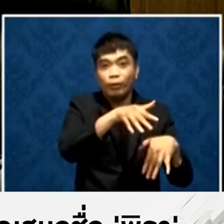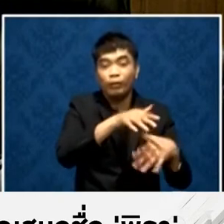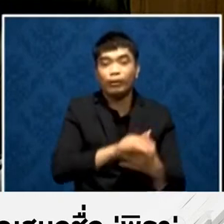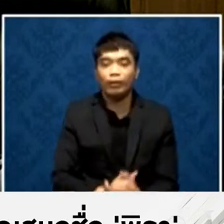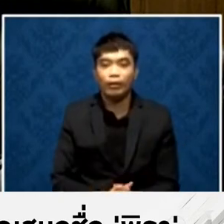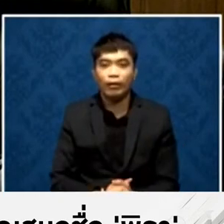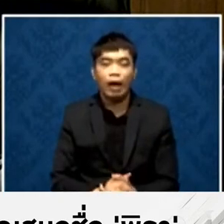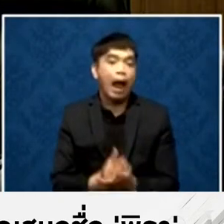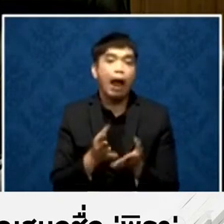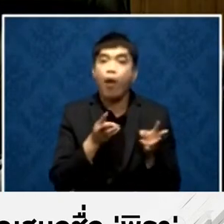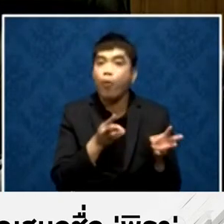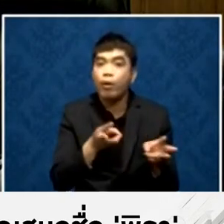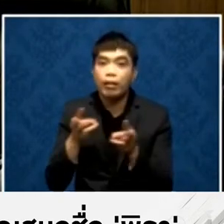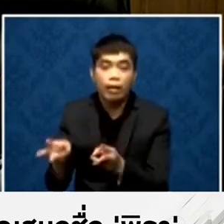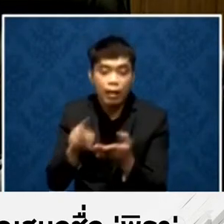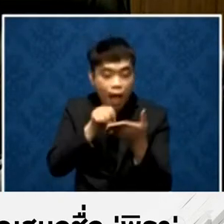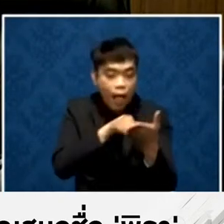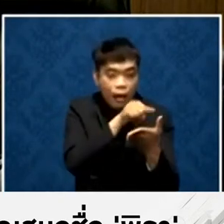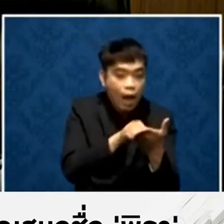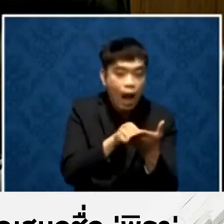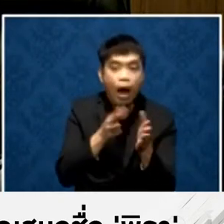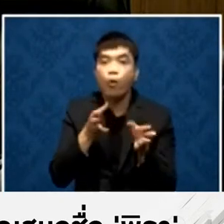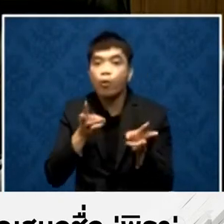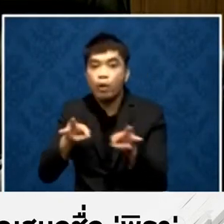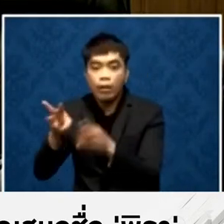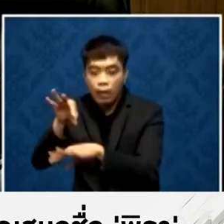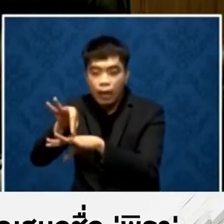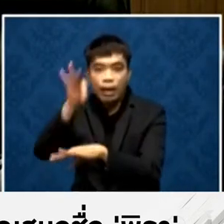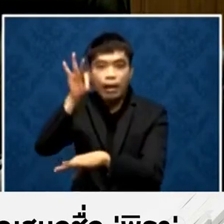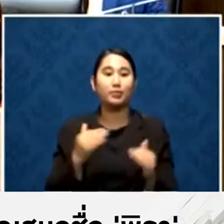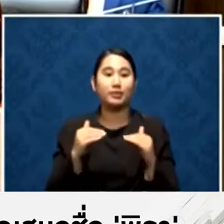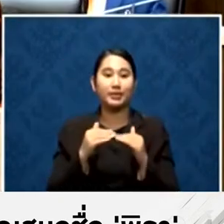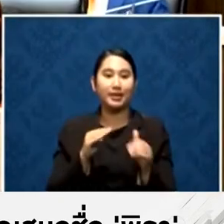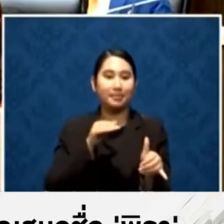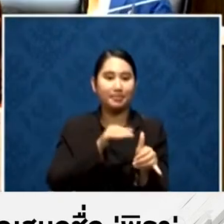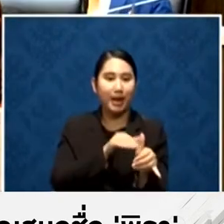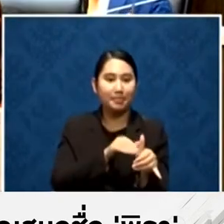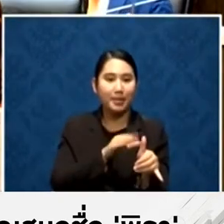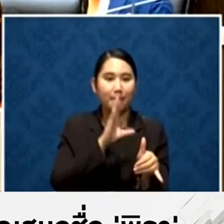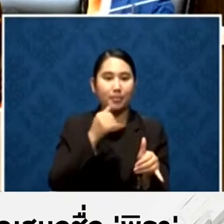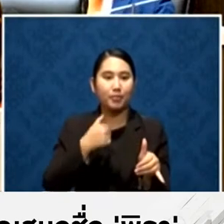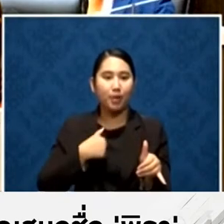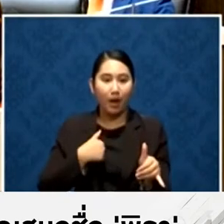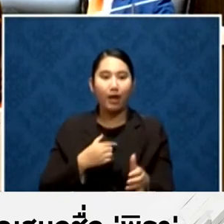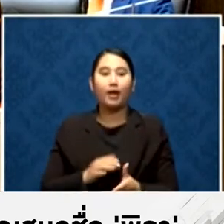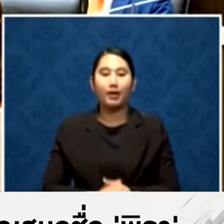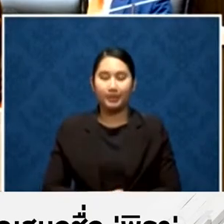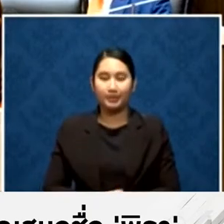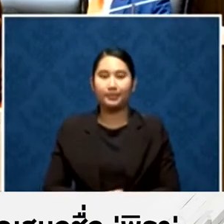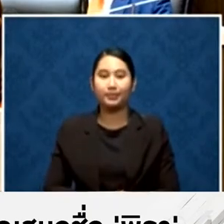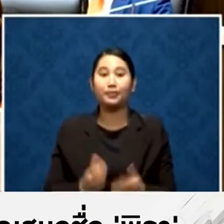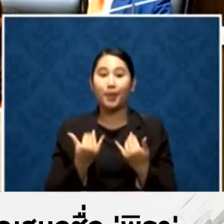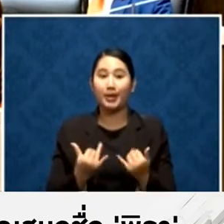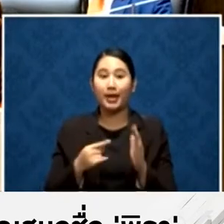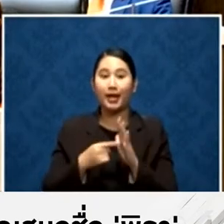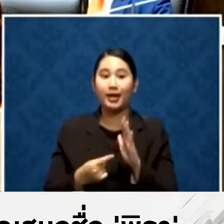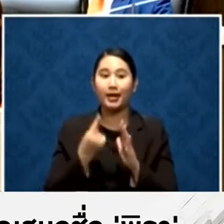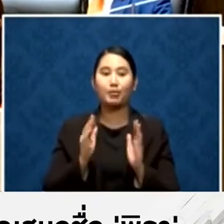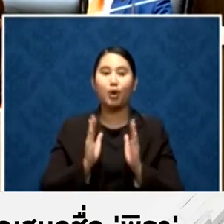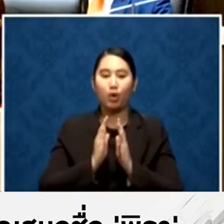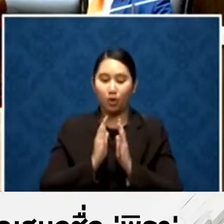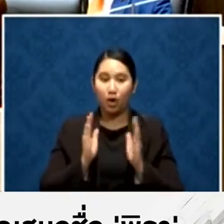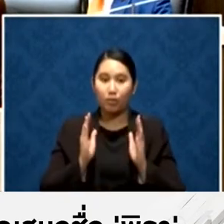ะไม่เสนอชื่อหรือว่าไม่สามารถให้คุณพิธานั้นเป็นนายกได้ขาดคุณสมบัติได้นะเนื่องจากว่ากระบวนการมันยังคือจาก1ไป10มันถึง5